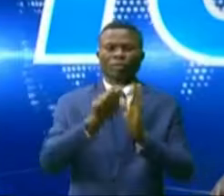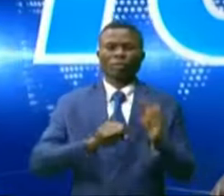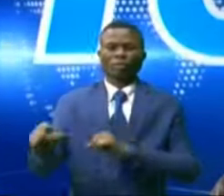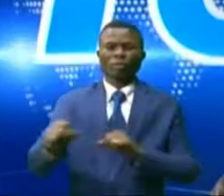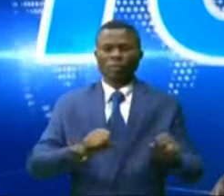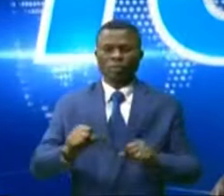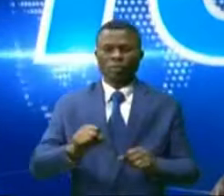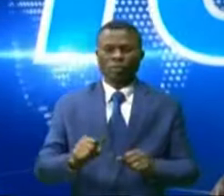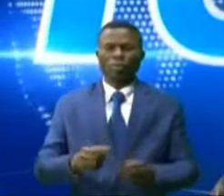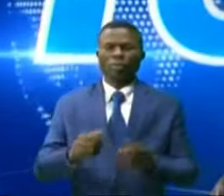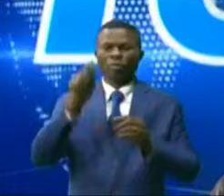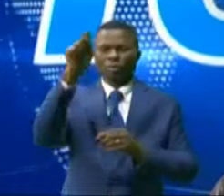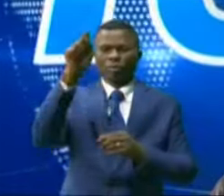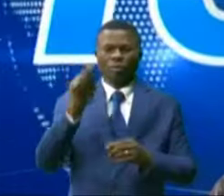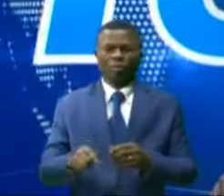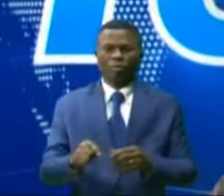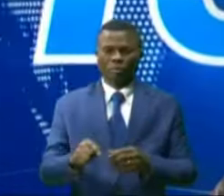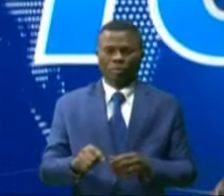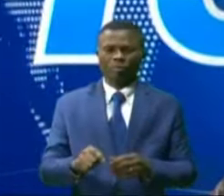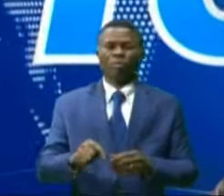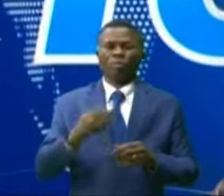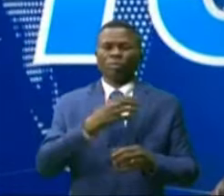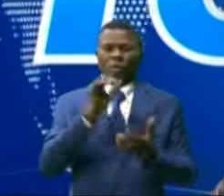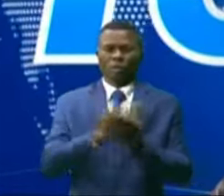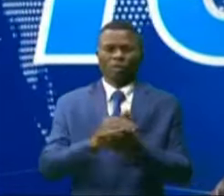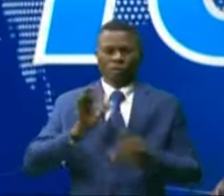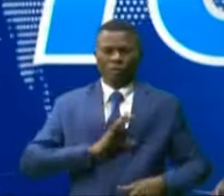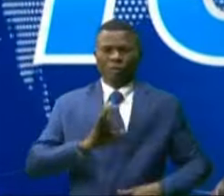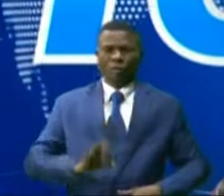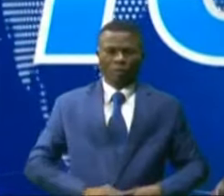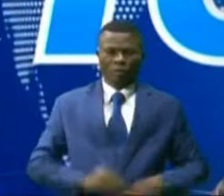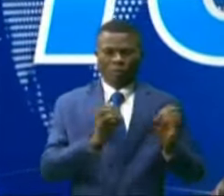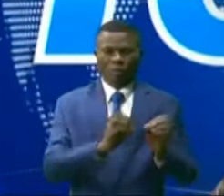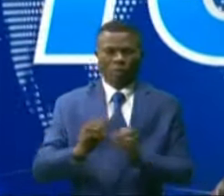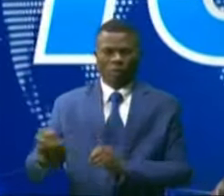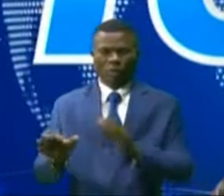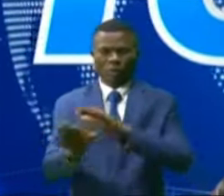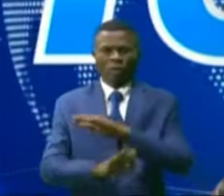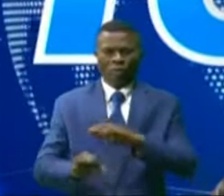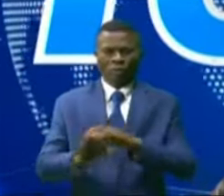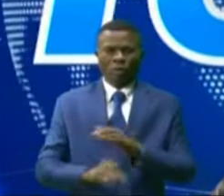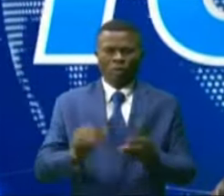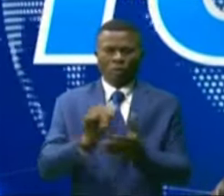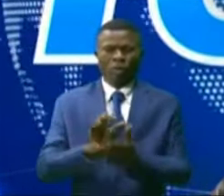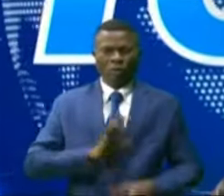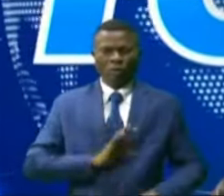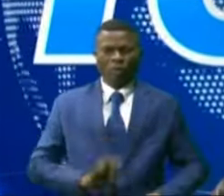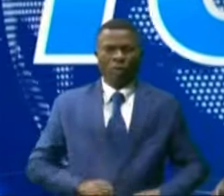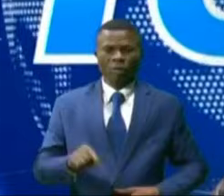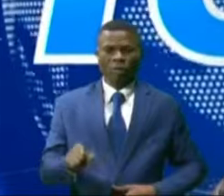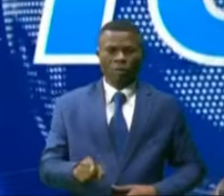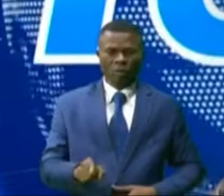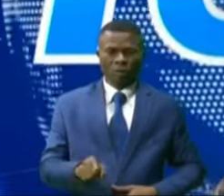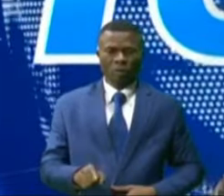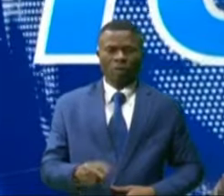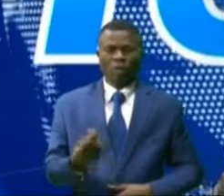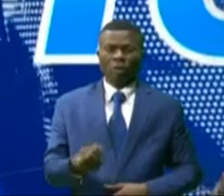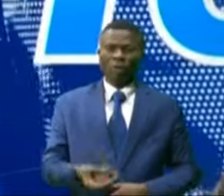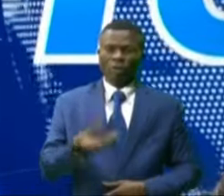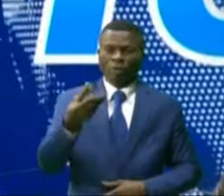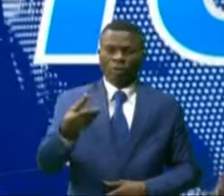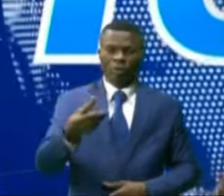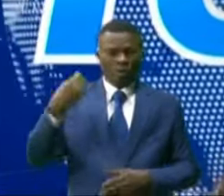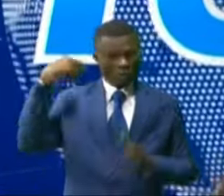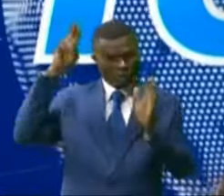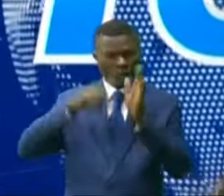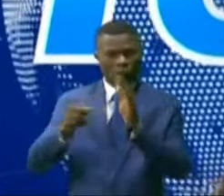à la bourse Excellencia spéciale Ola Babora, organisé par la Fondation Denise Nyakiru Tshisekedi sous financement du